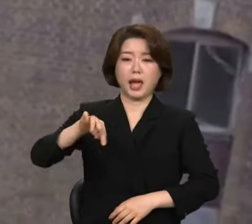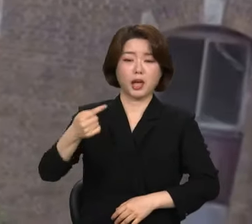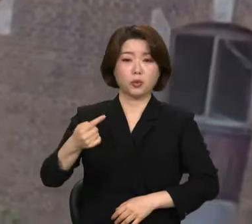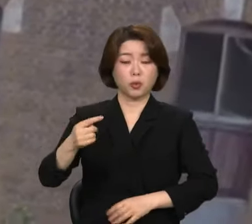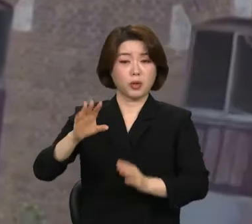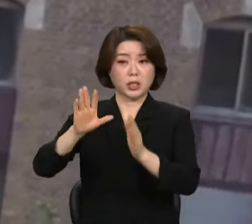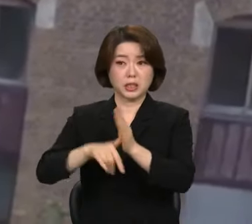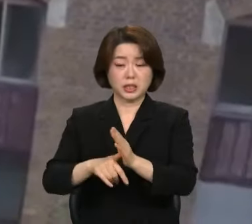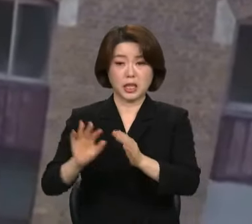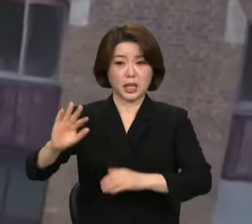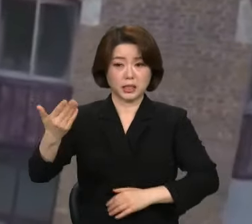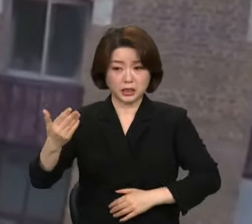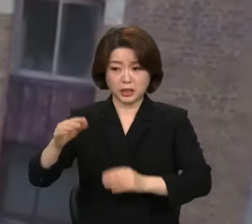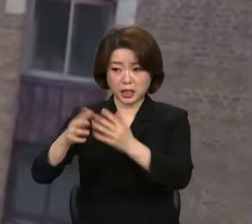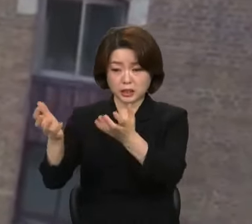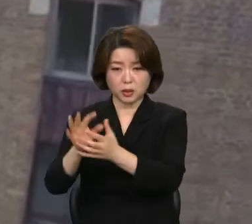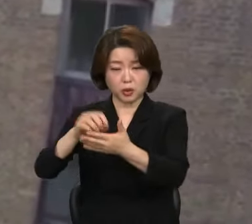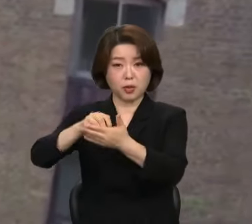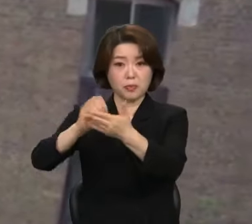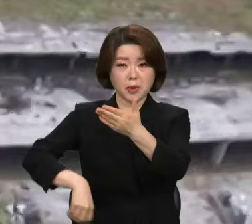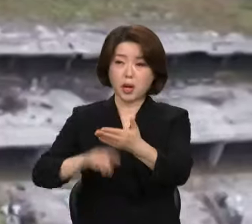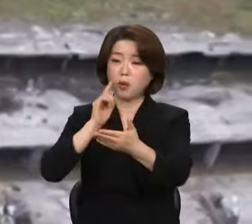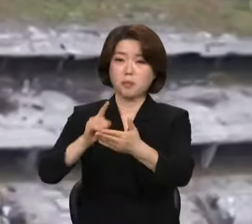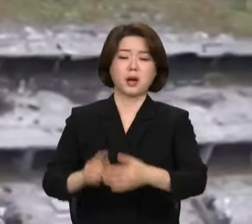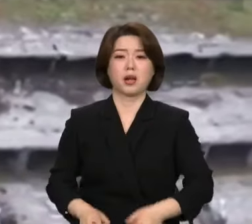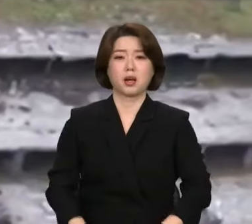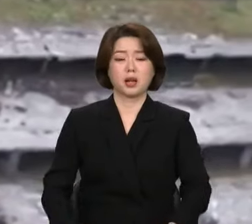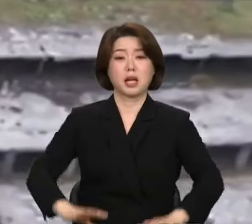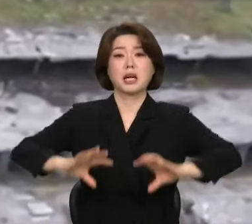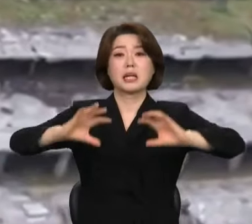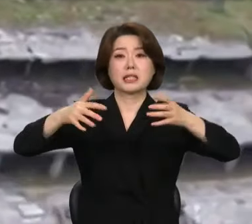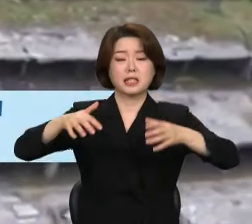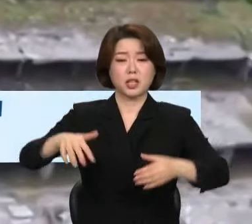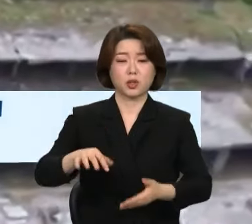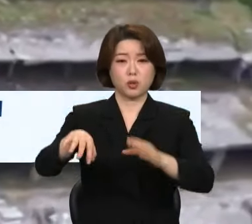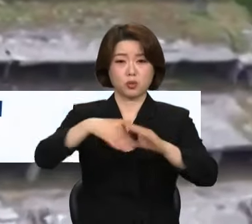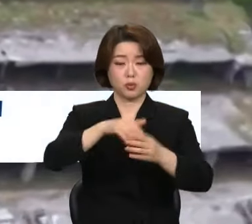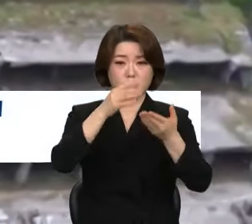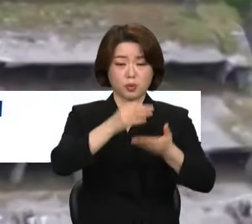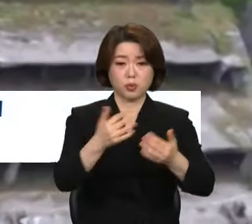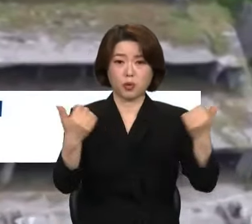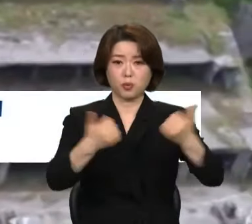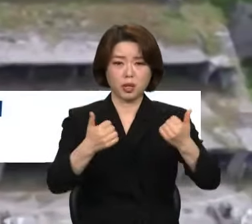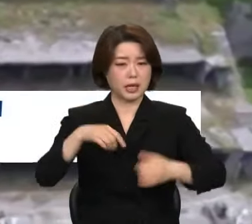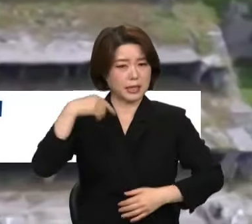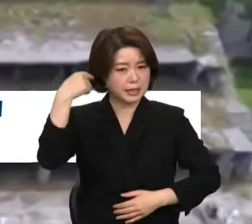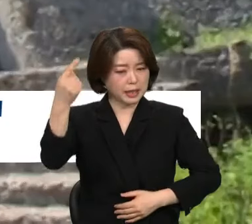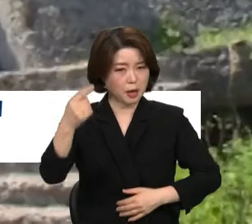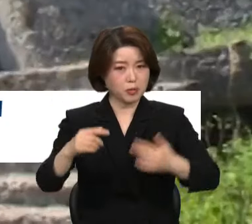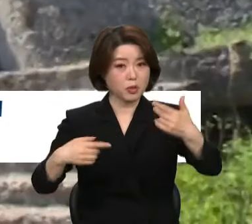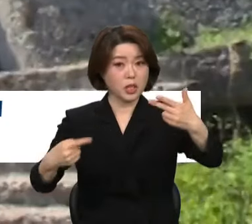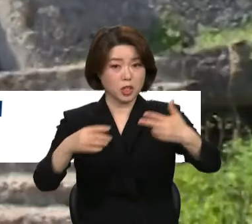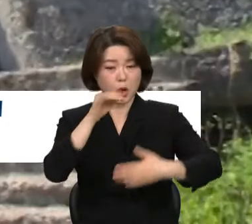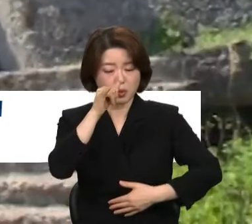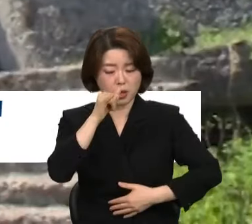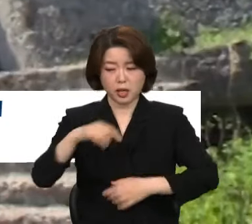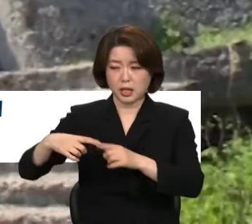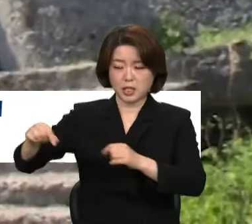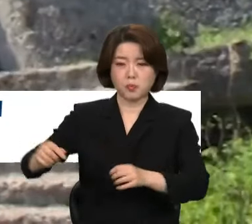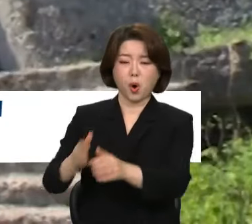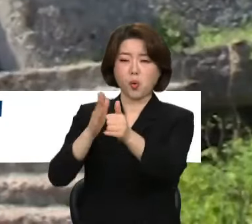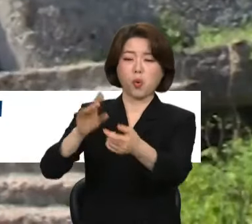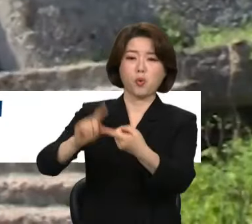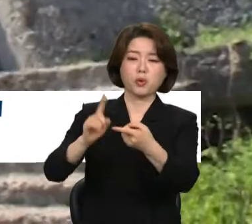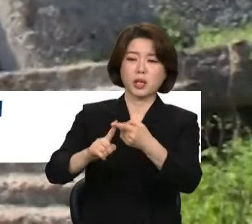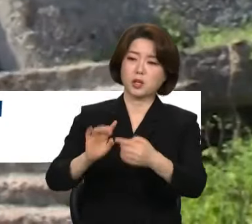유산은 제외시키라고 권고했습니다. 세계유산위원회 회의가 다음 달 21일로 다가오자 일본은 권고대로 근대